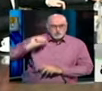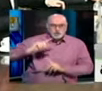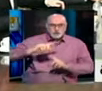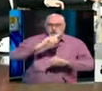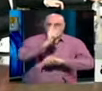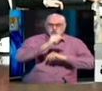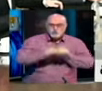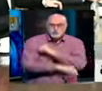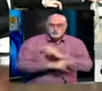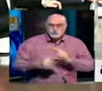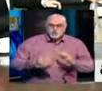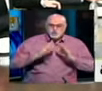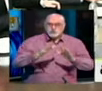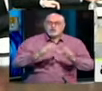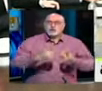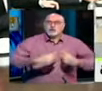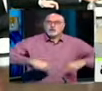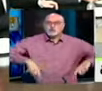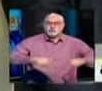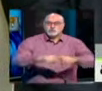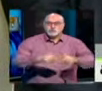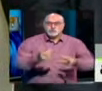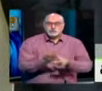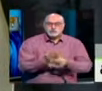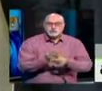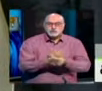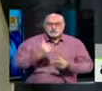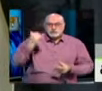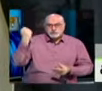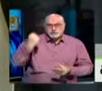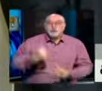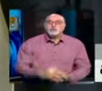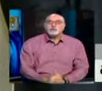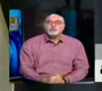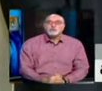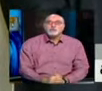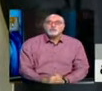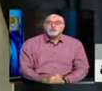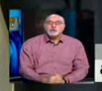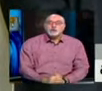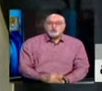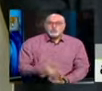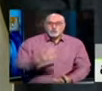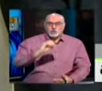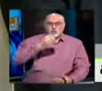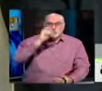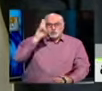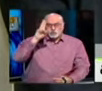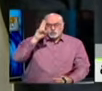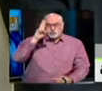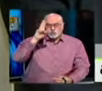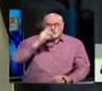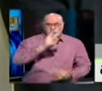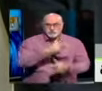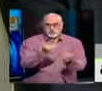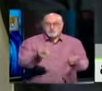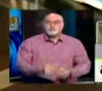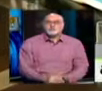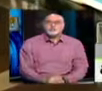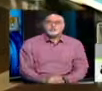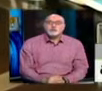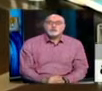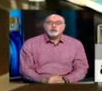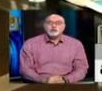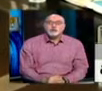إفريقيا للمشاركة في اجتماعات حول القضية الصحراوية حسب ما أعلنت الأمم المتحدة. هذا وبعد